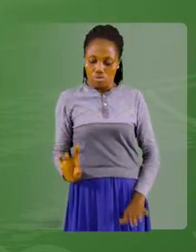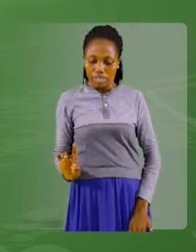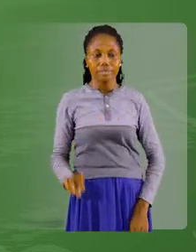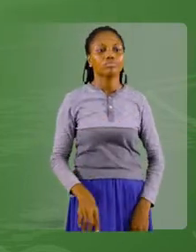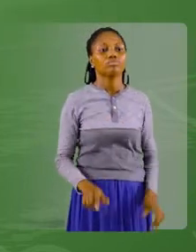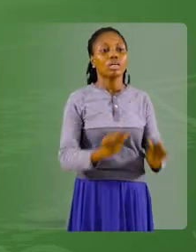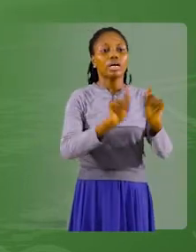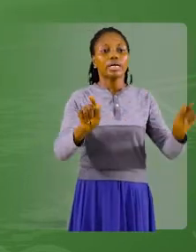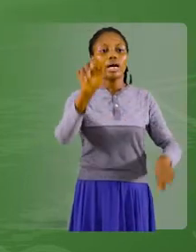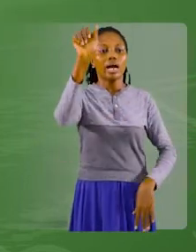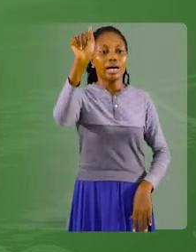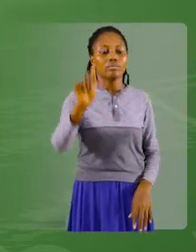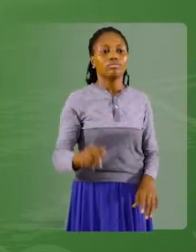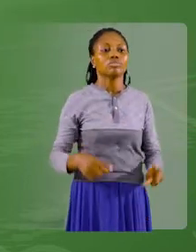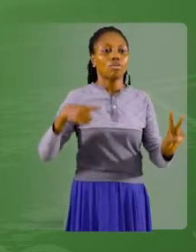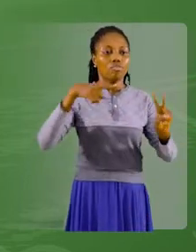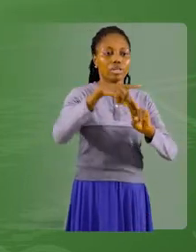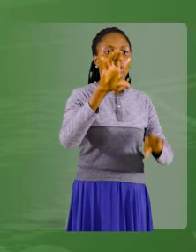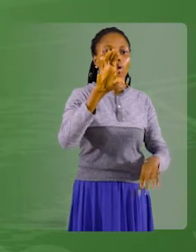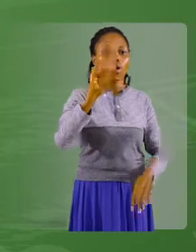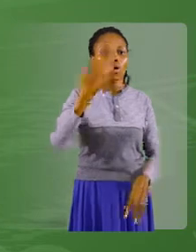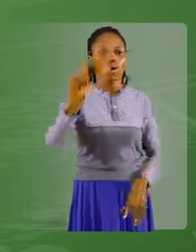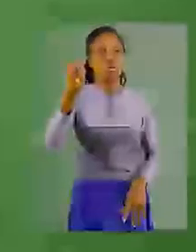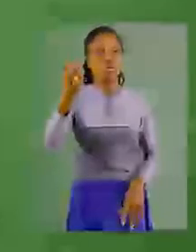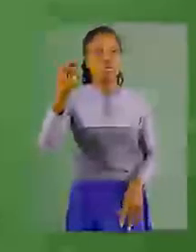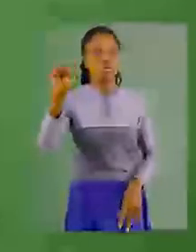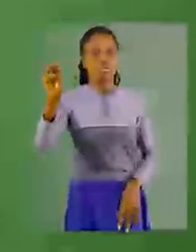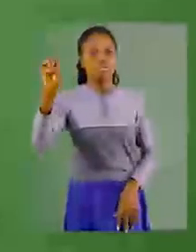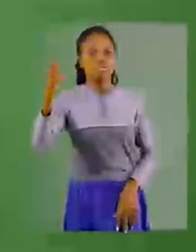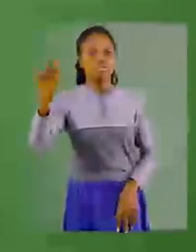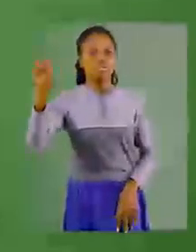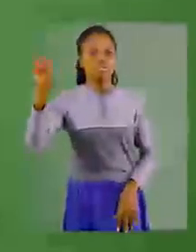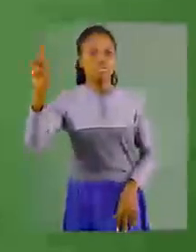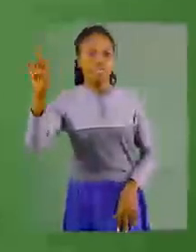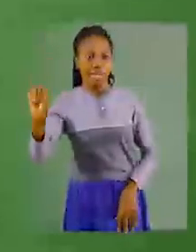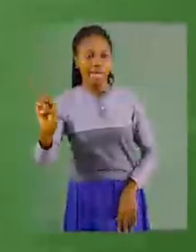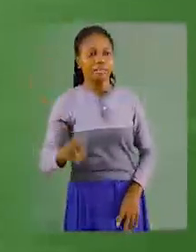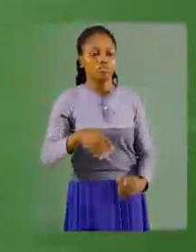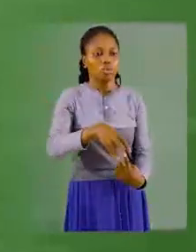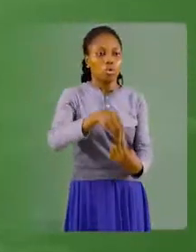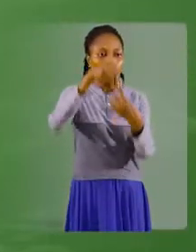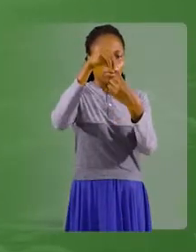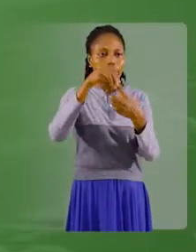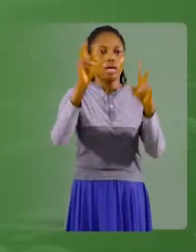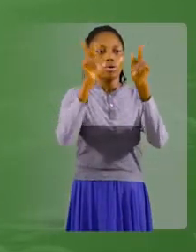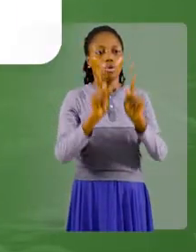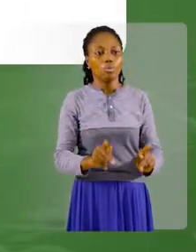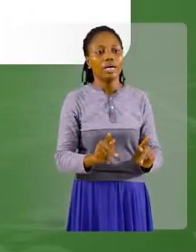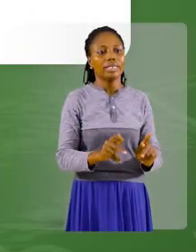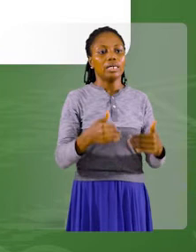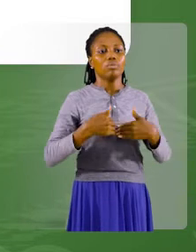A, vecteur collinéaire. Propriété. Le plan est muni d'un